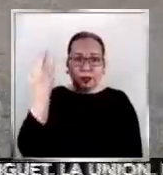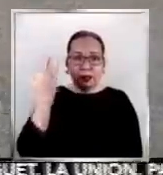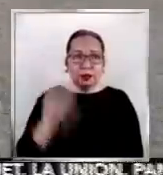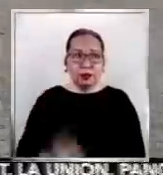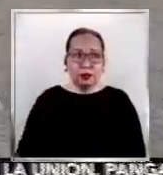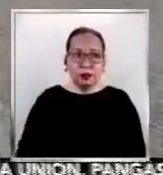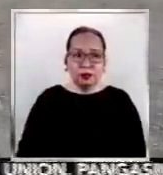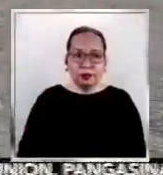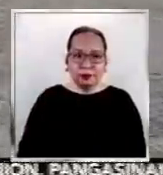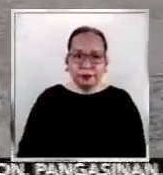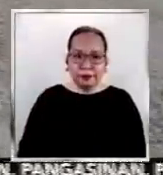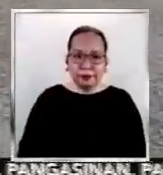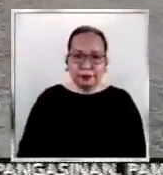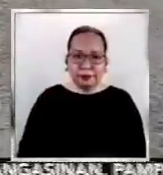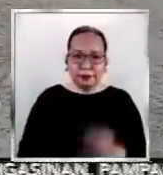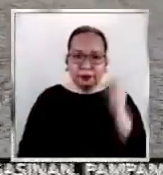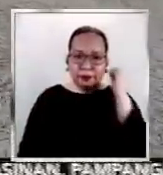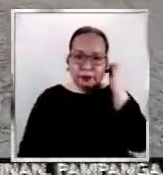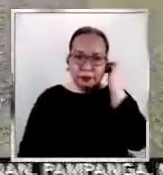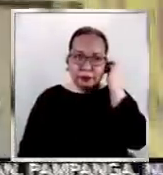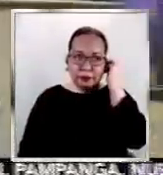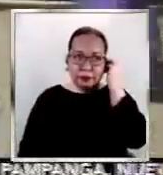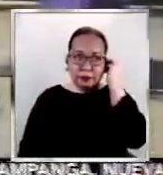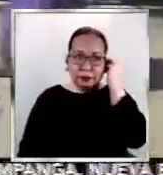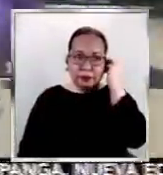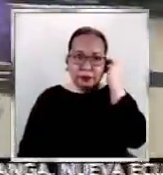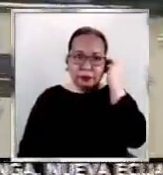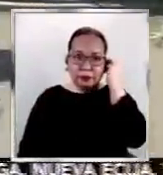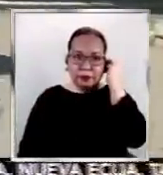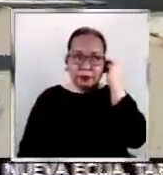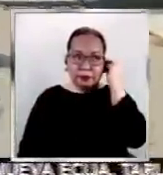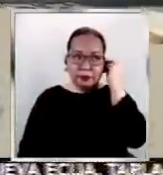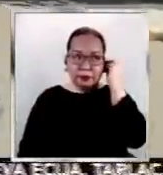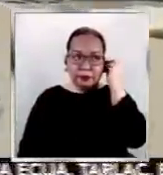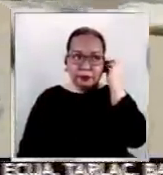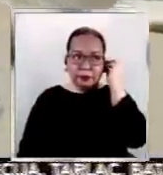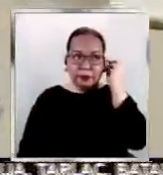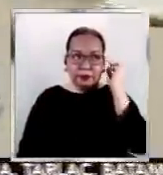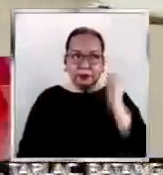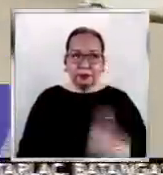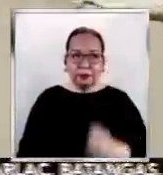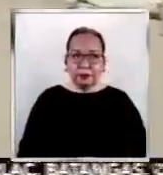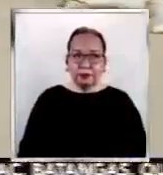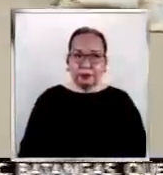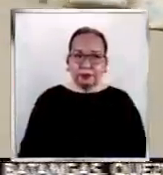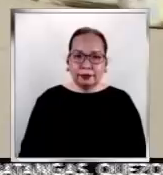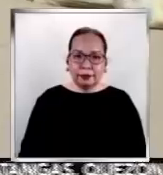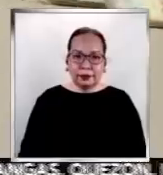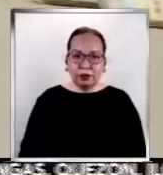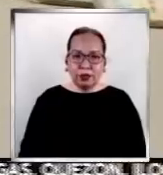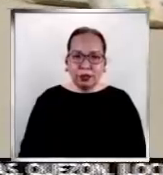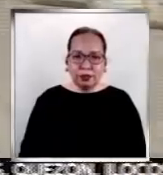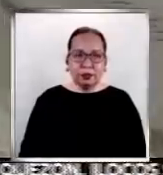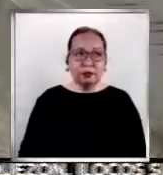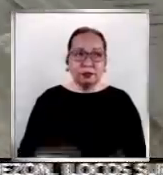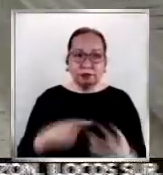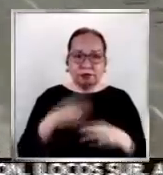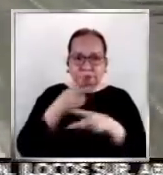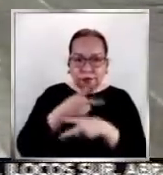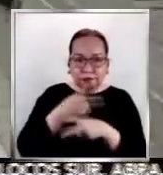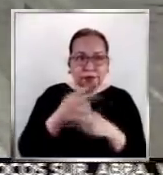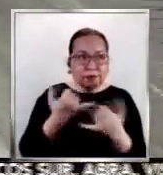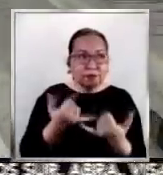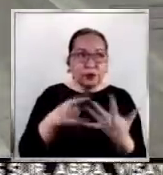City. Mahigpit namang ipinatutupad ang health and safety protocols sa Pantalan. sa labas ng pier, maraming truck na